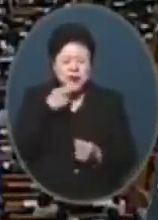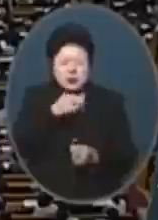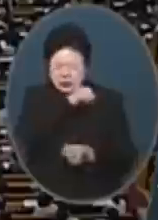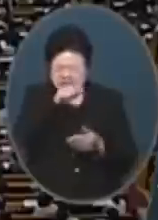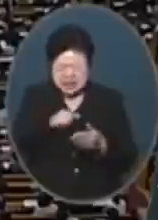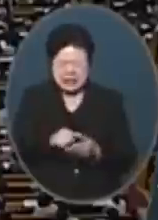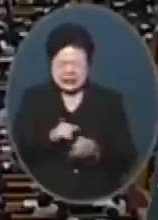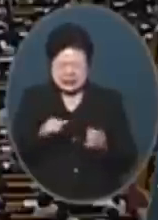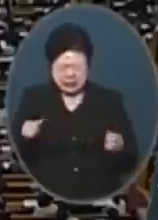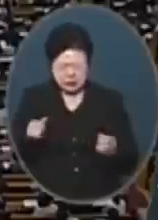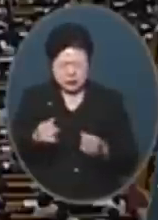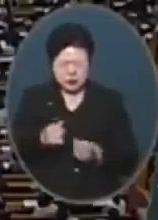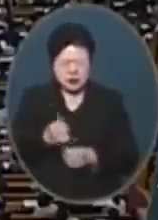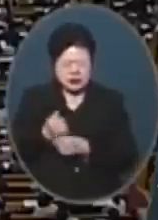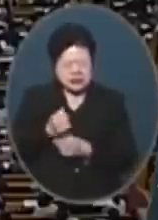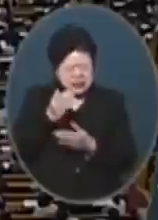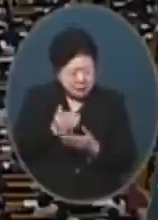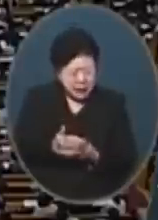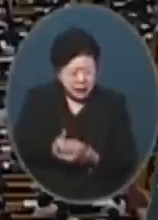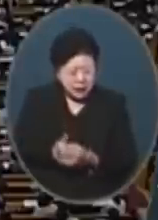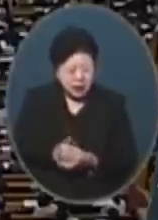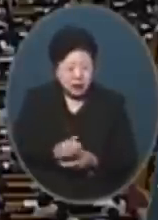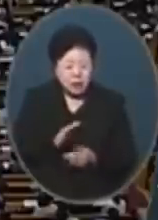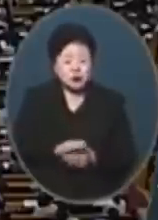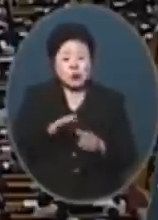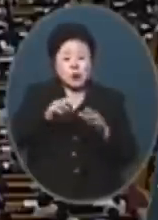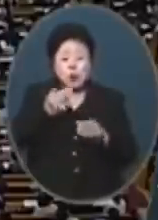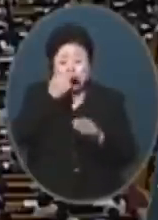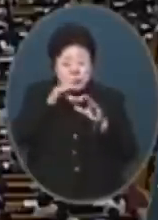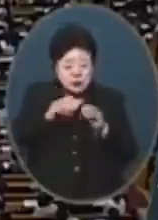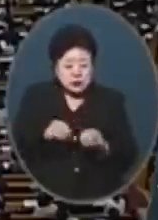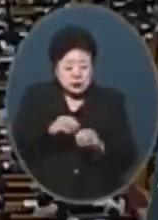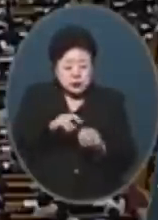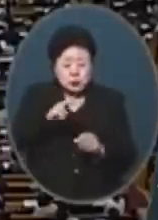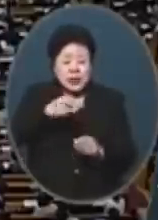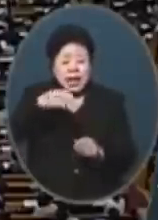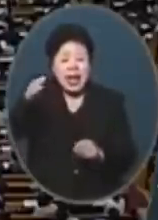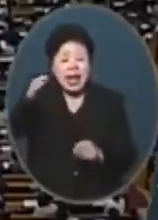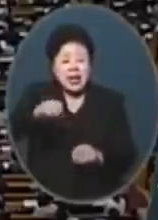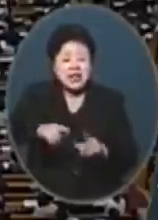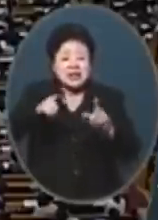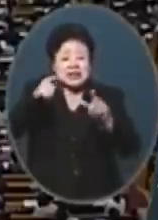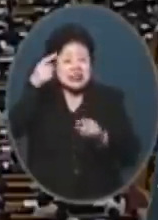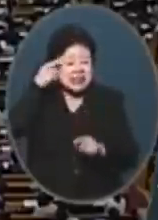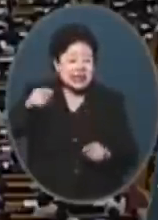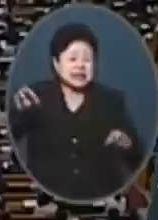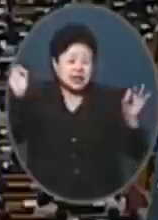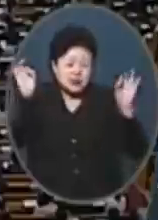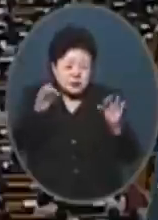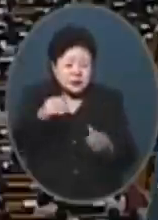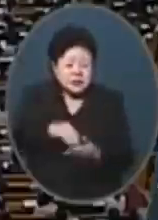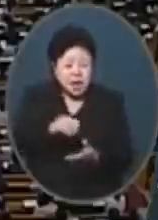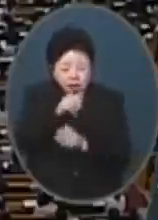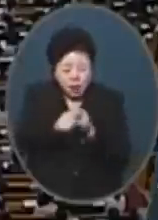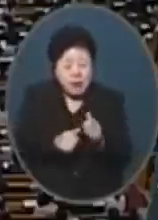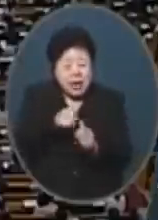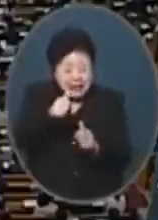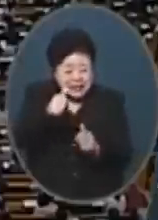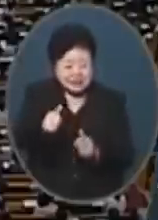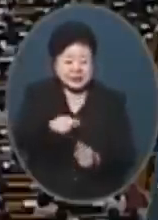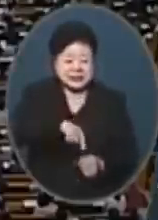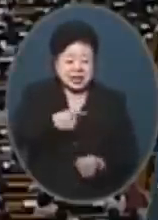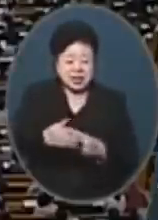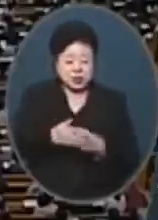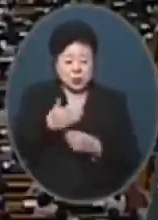의지하지 말지니 그 호흡이 끊어지면 흙으로 돌아가서 그날에 그의 생각이 소멸하리라. 야곱의 하나님을